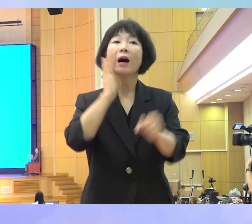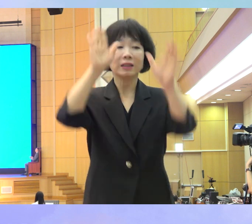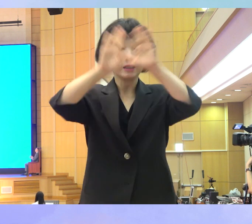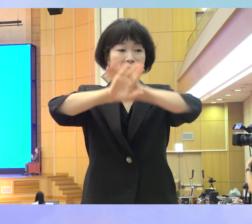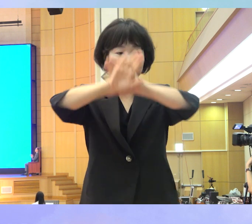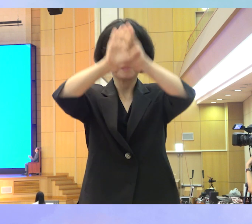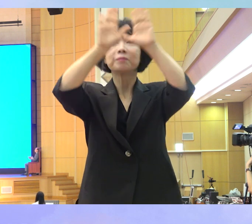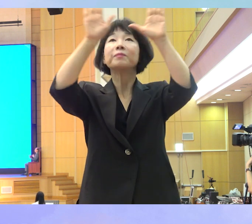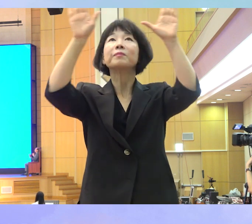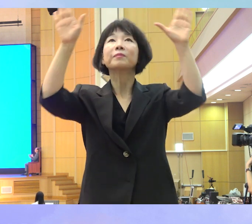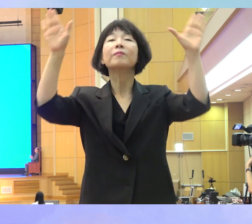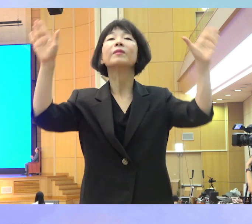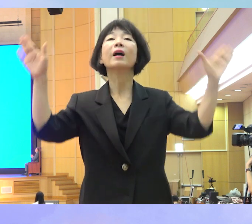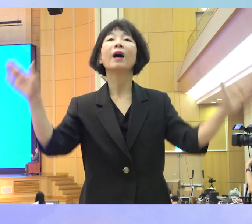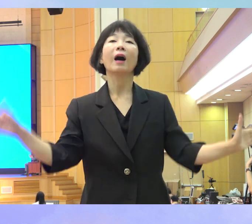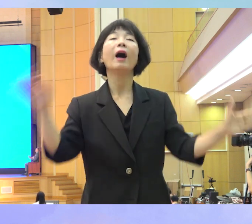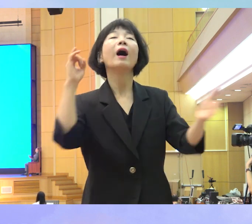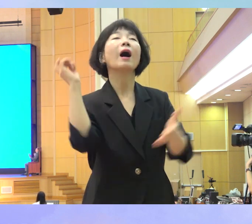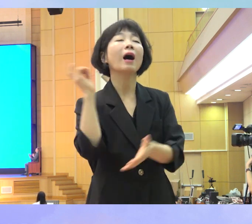하늘 영광